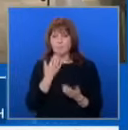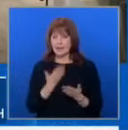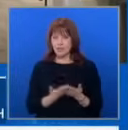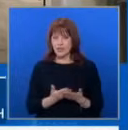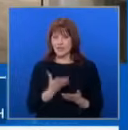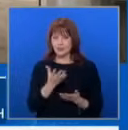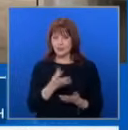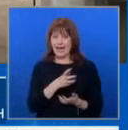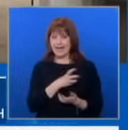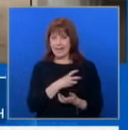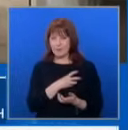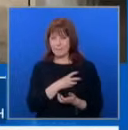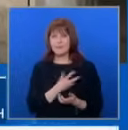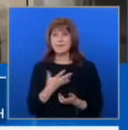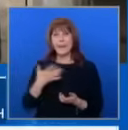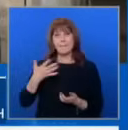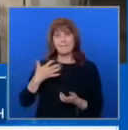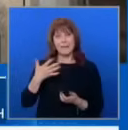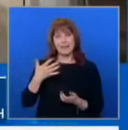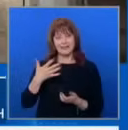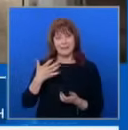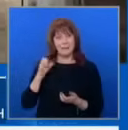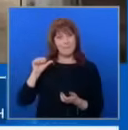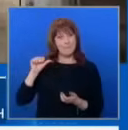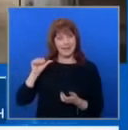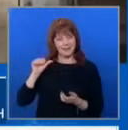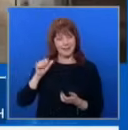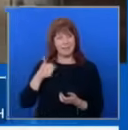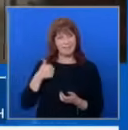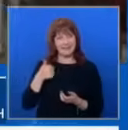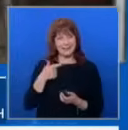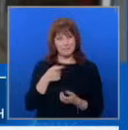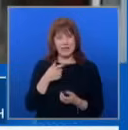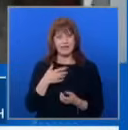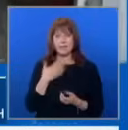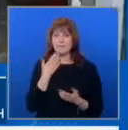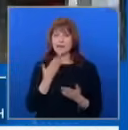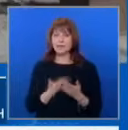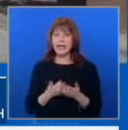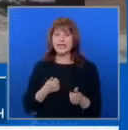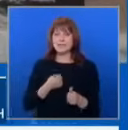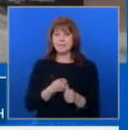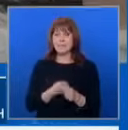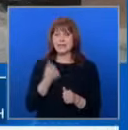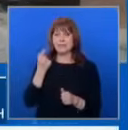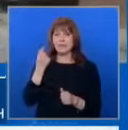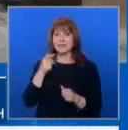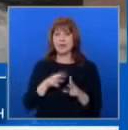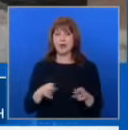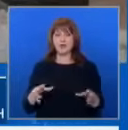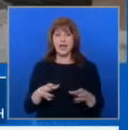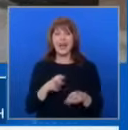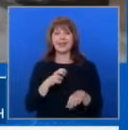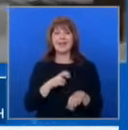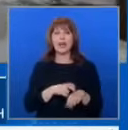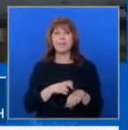но за сметка на това петата политическа сила ще има свое предложение за заместник-председател на Народното събрание. Това е Драгомир